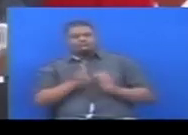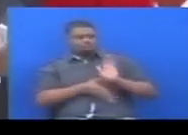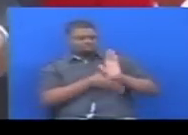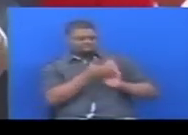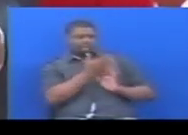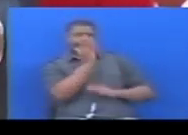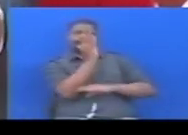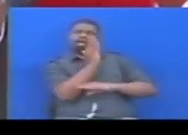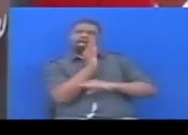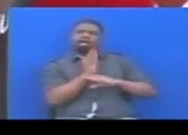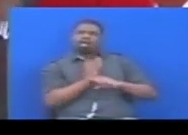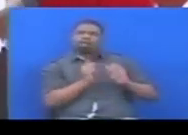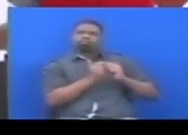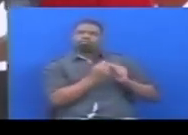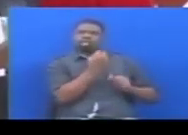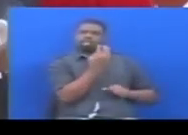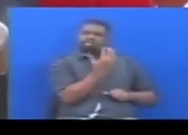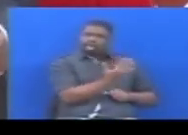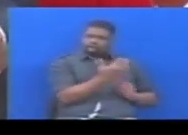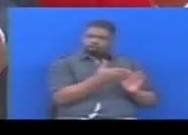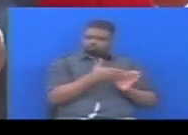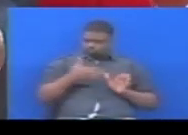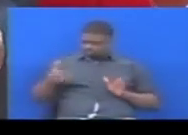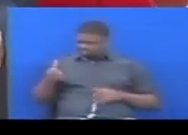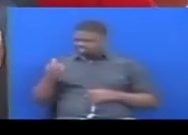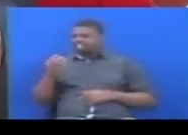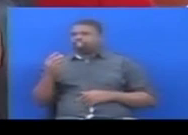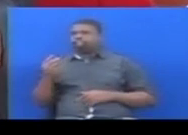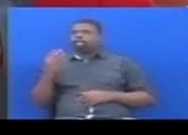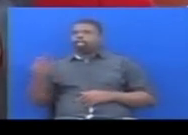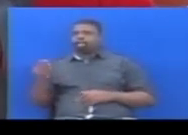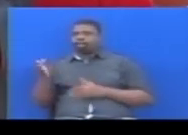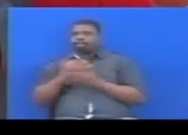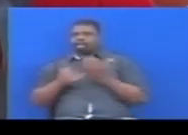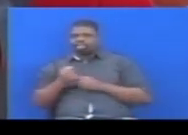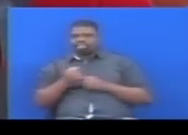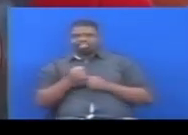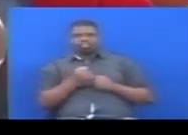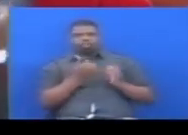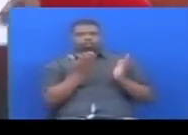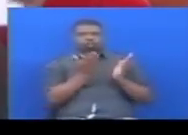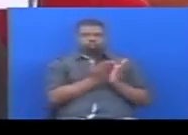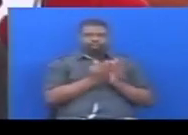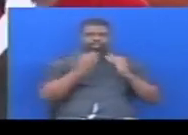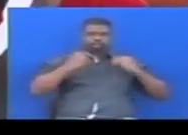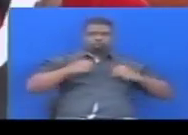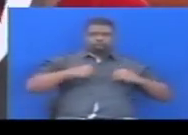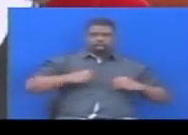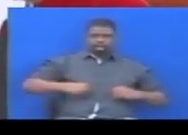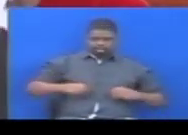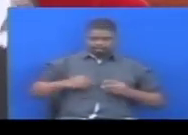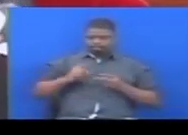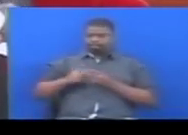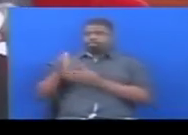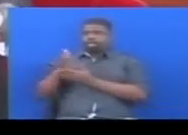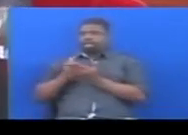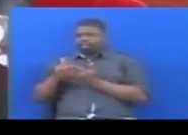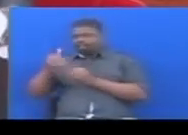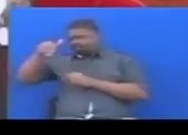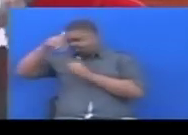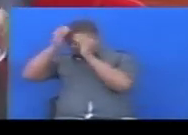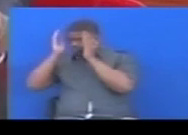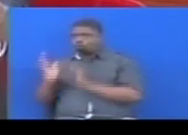ambao baadhi yao wako katika shule za sekondari na kwenye vyuo. Ningependa kujua mkakati wa ziada